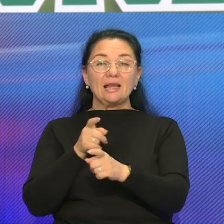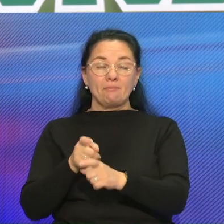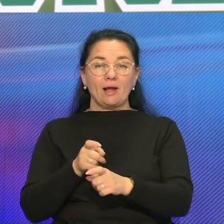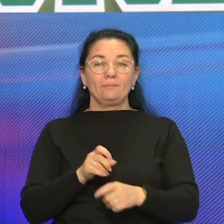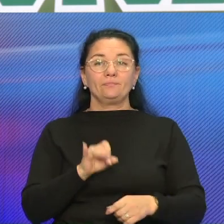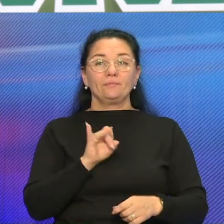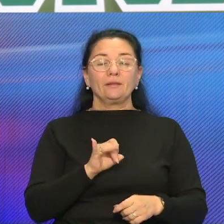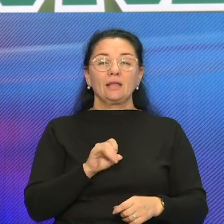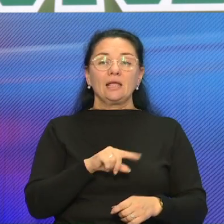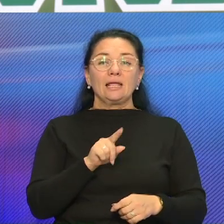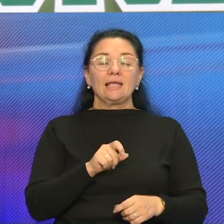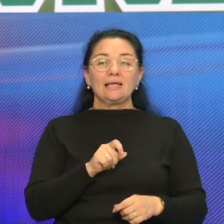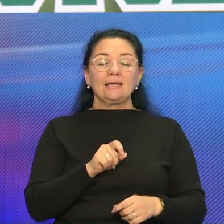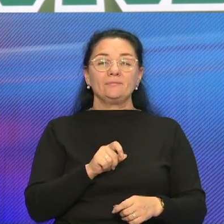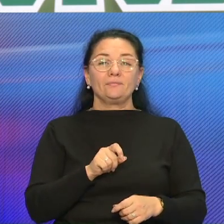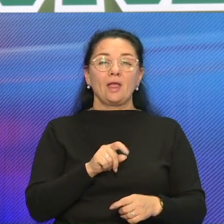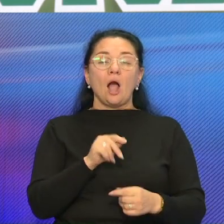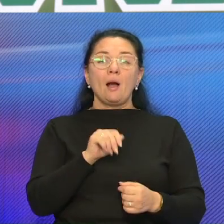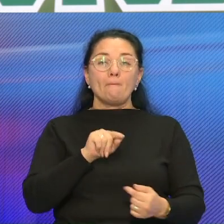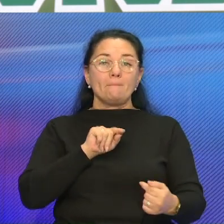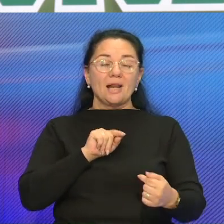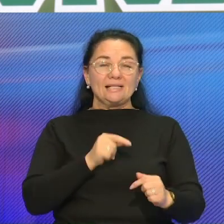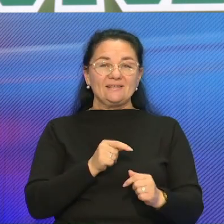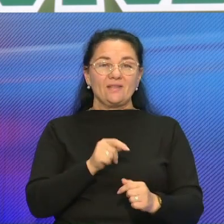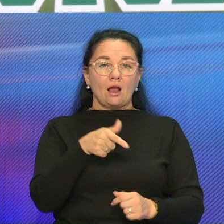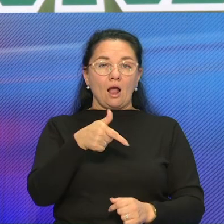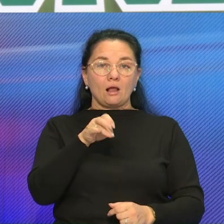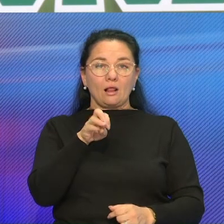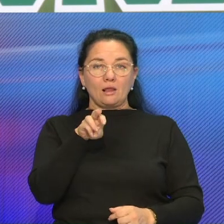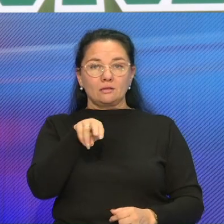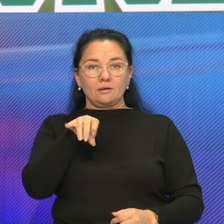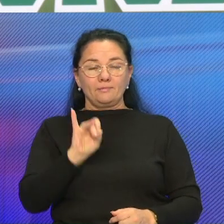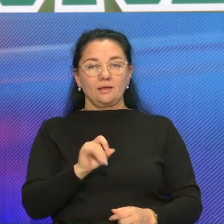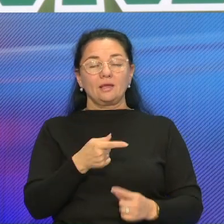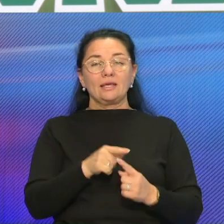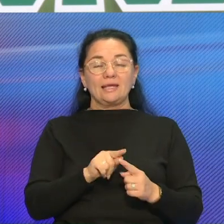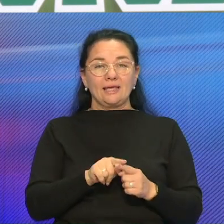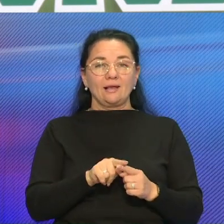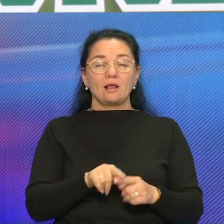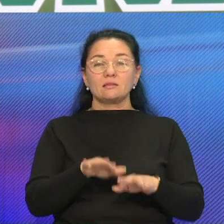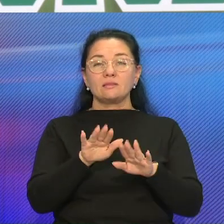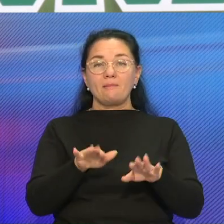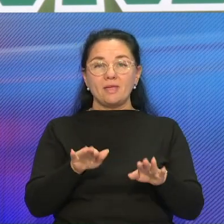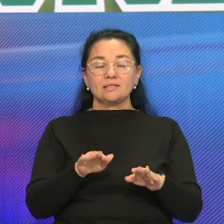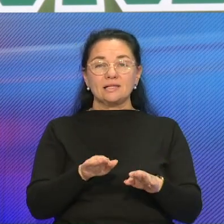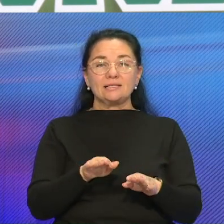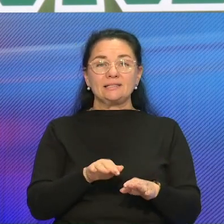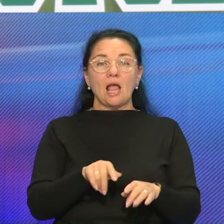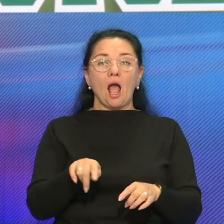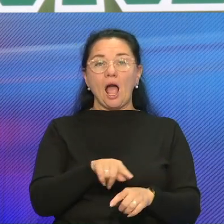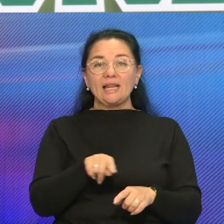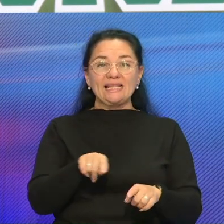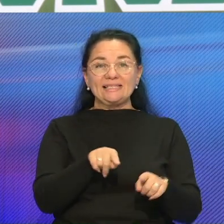пораження силу противника гранатами, і ориентировання на местності, преодалення